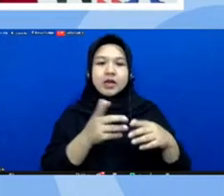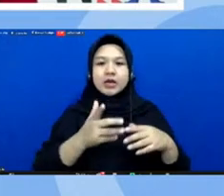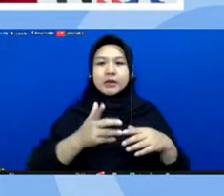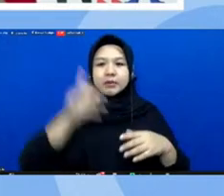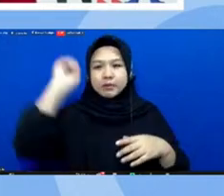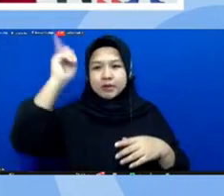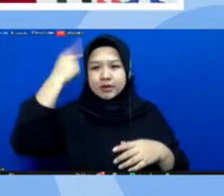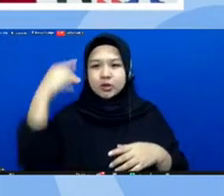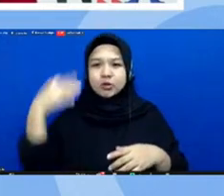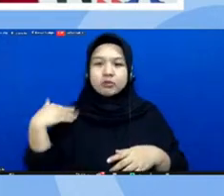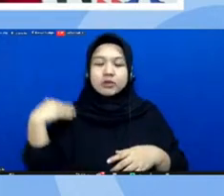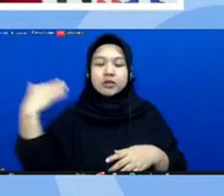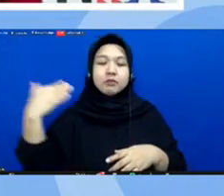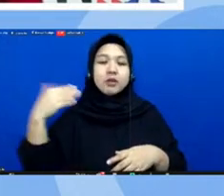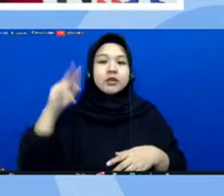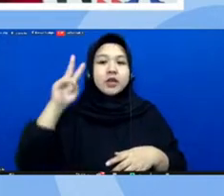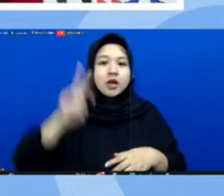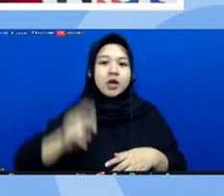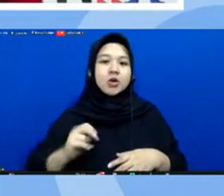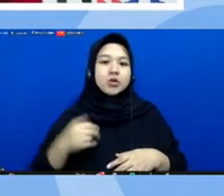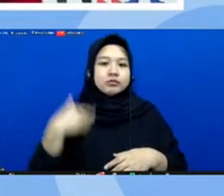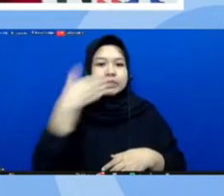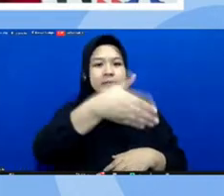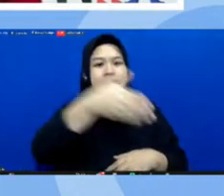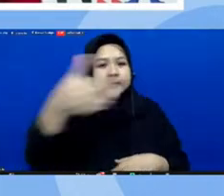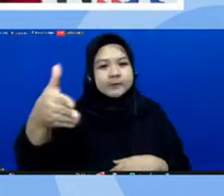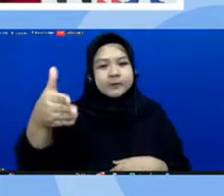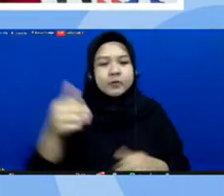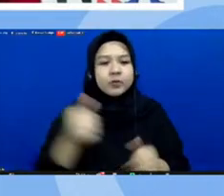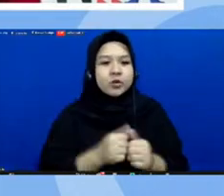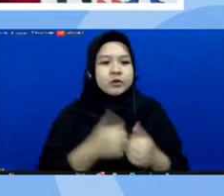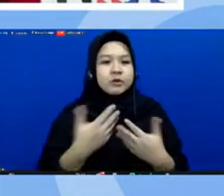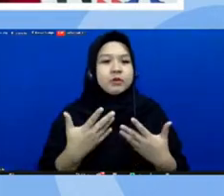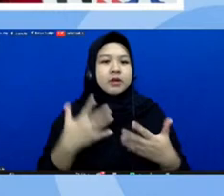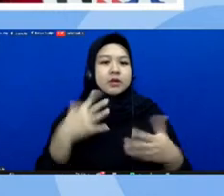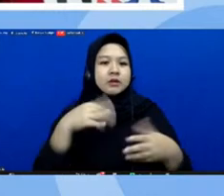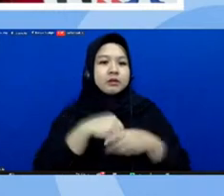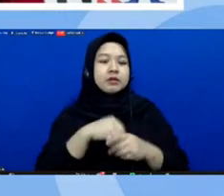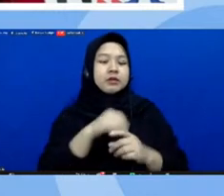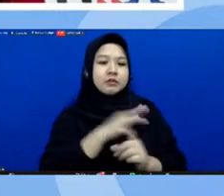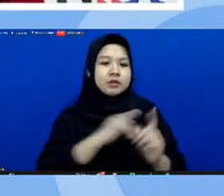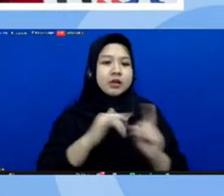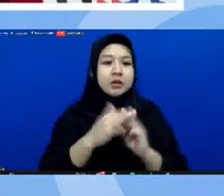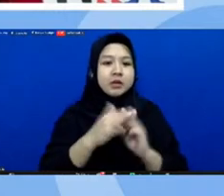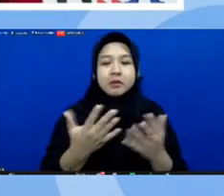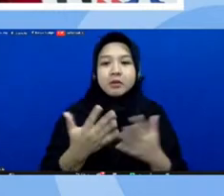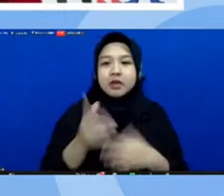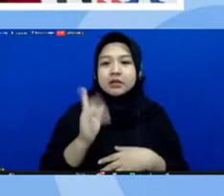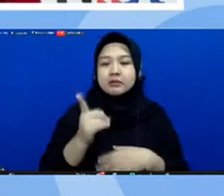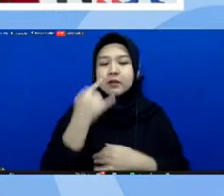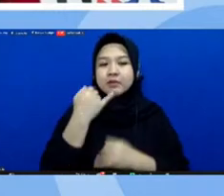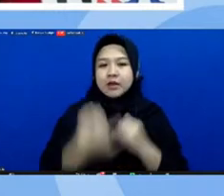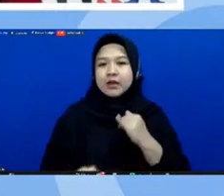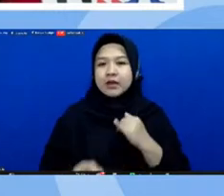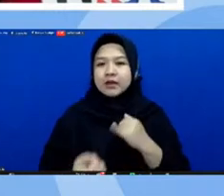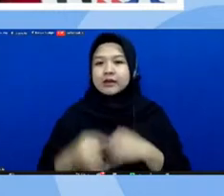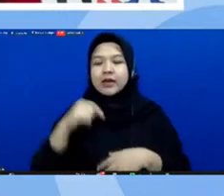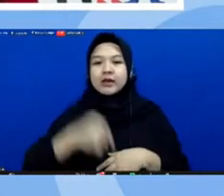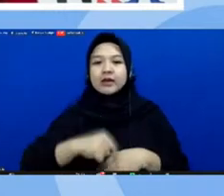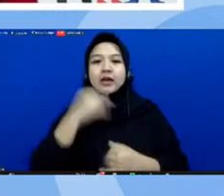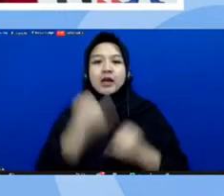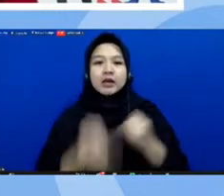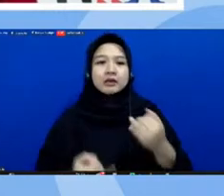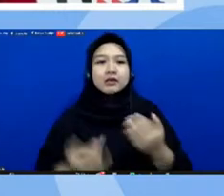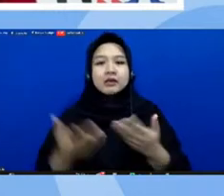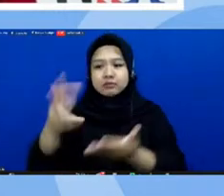yang kemudian memang harus terjun langsung terkait dengan isu itu. Lalu bagaimana dengan pelibatan masyarakat itu sendiri? Karena pada akhirnya kan ini gongnya kan di masyarakat